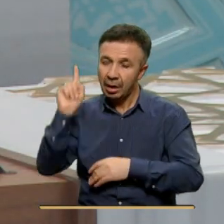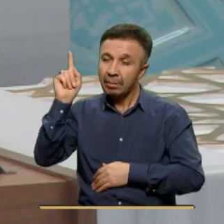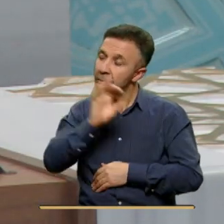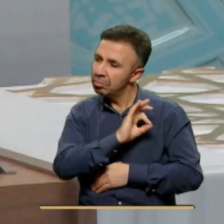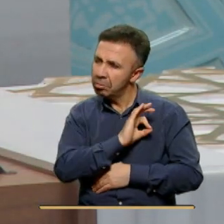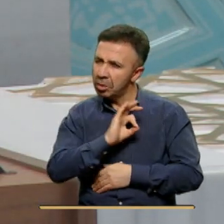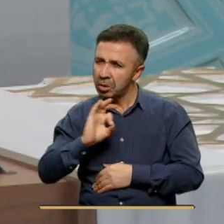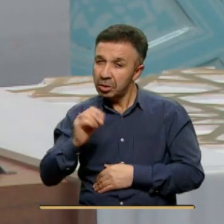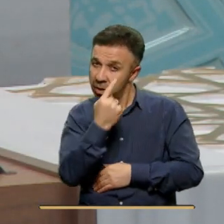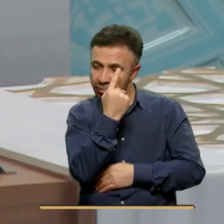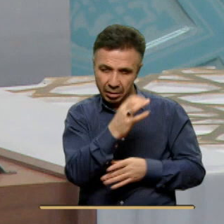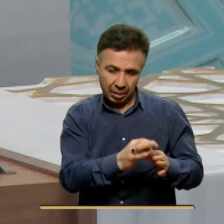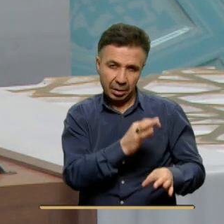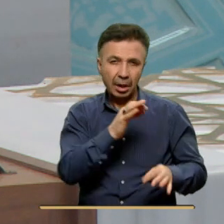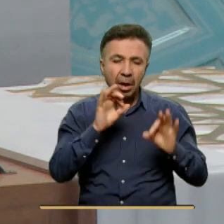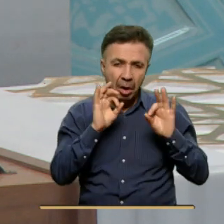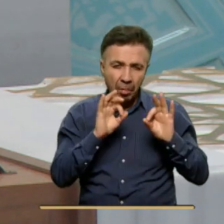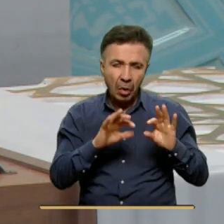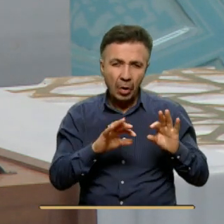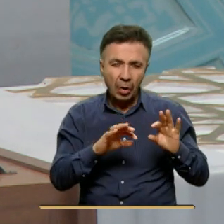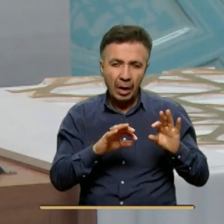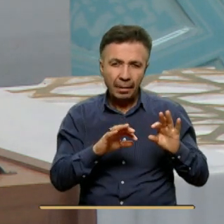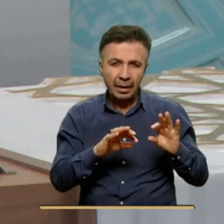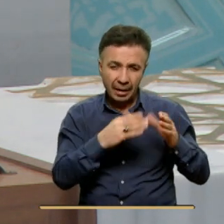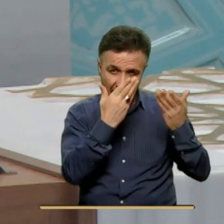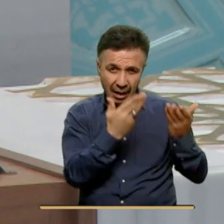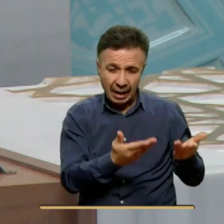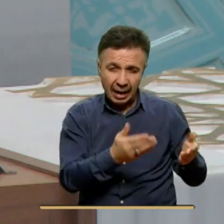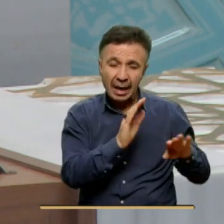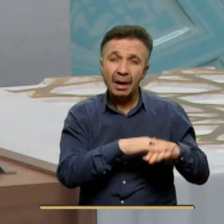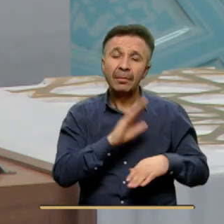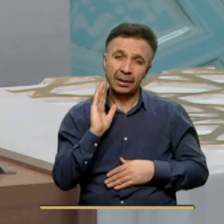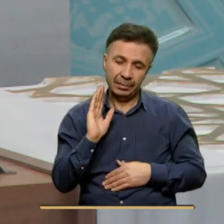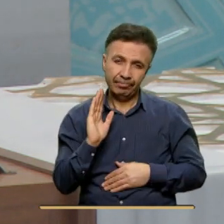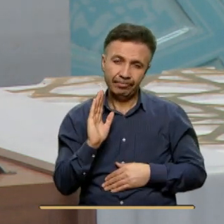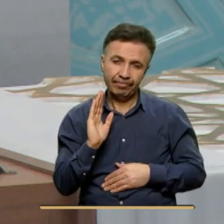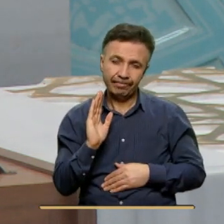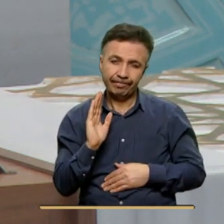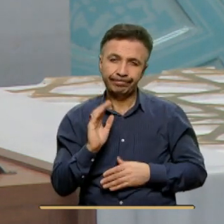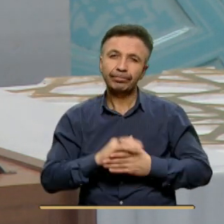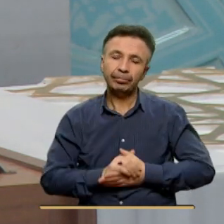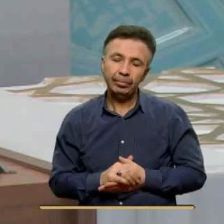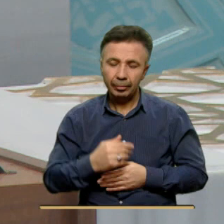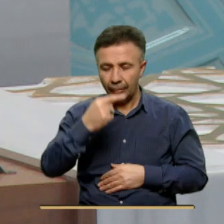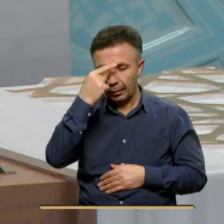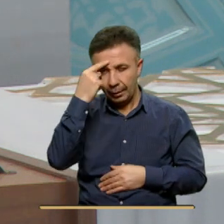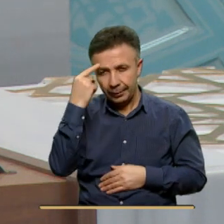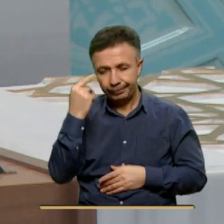hiçbirimizi böyle bir duruma düşürmesin. Böyle bir durumla karşılaştırmasın